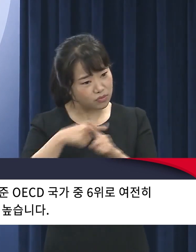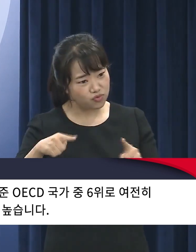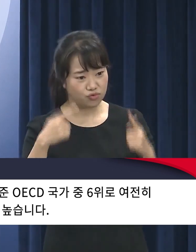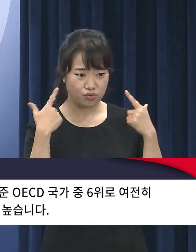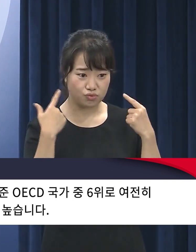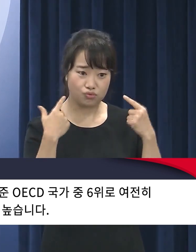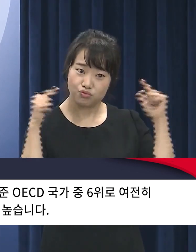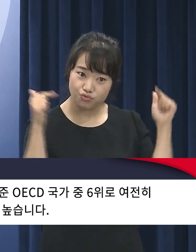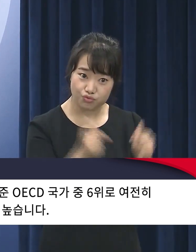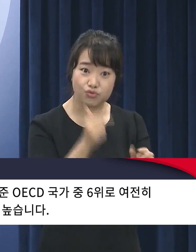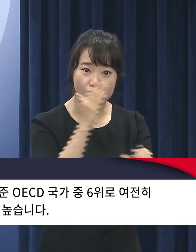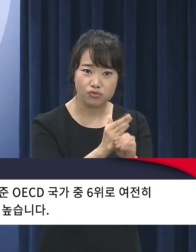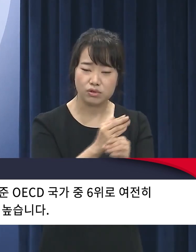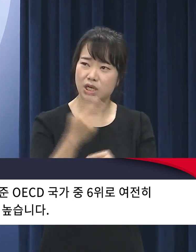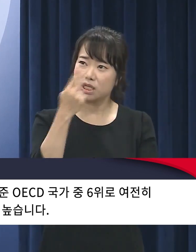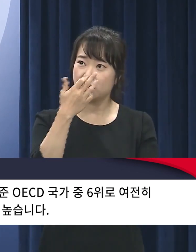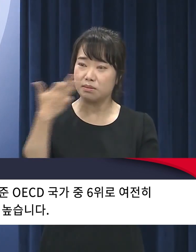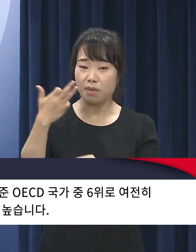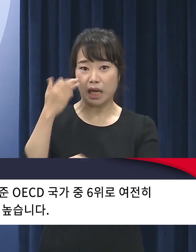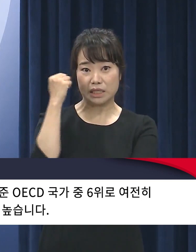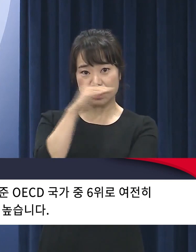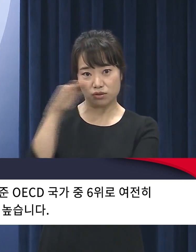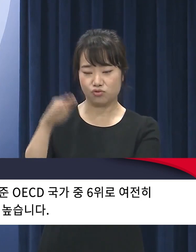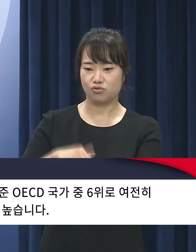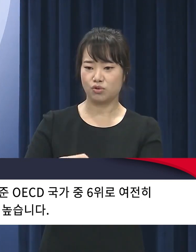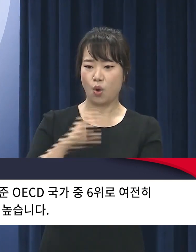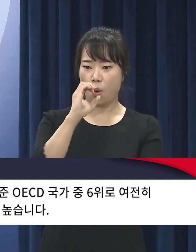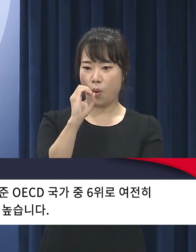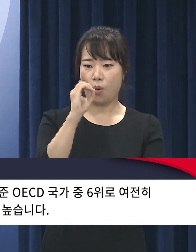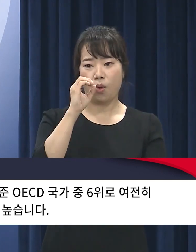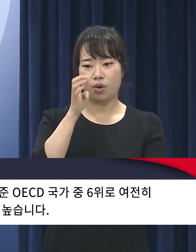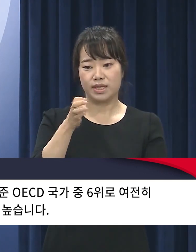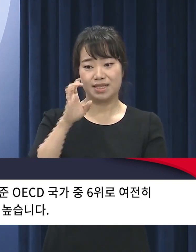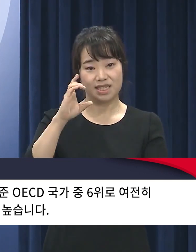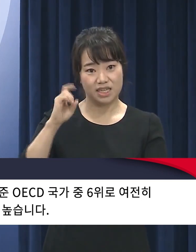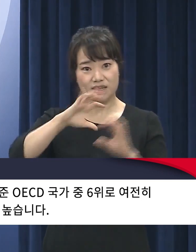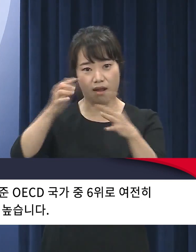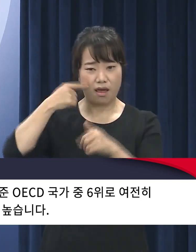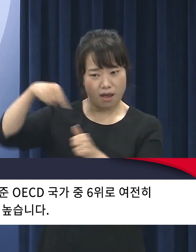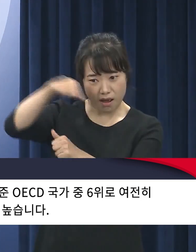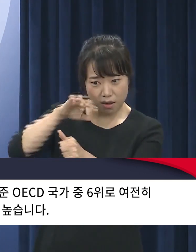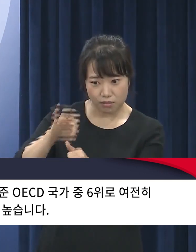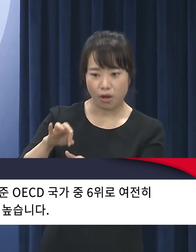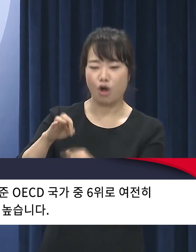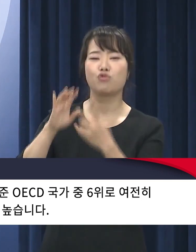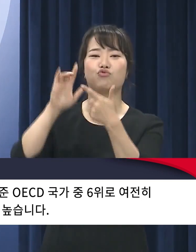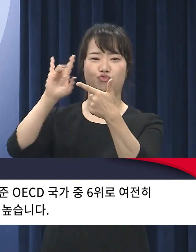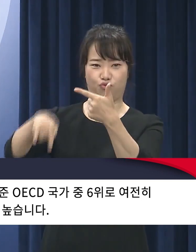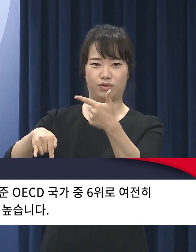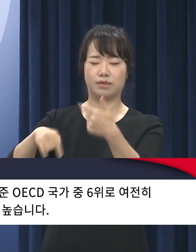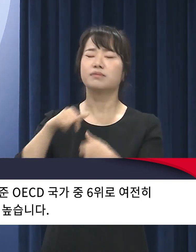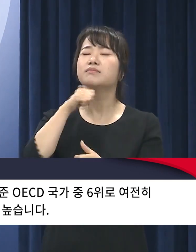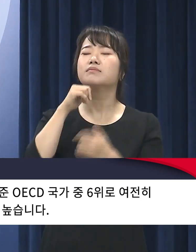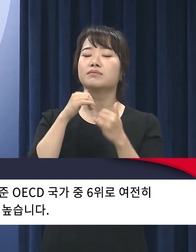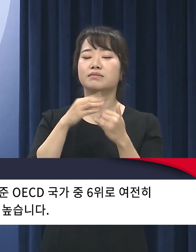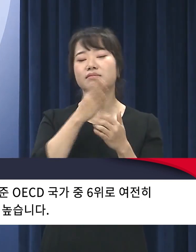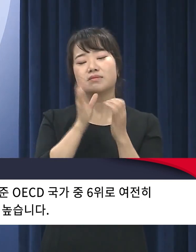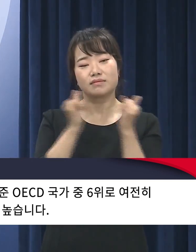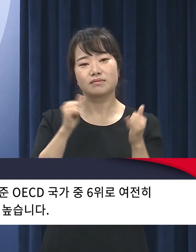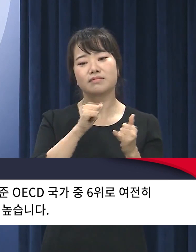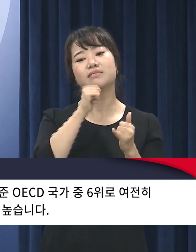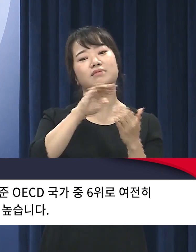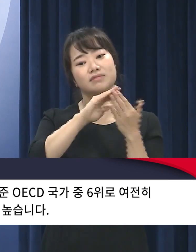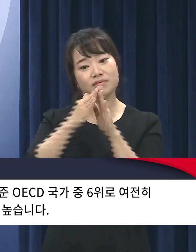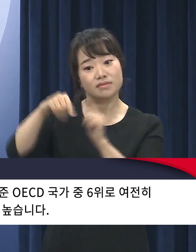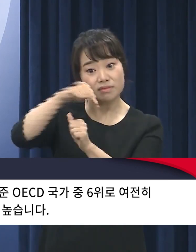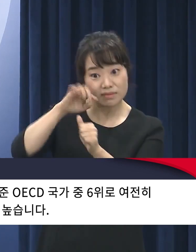추세이지만 2018년 기준 OECD 국가 중 6위로 여전히 높은 수준이고 노인 빈곤율 또한